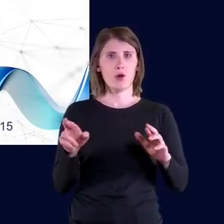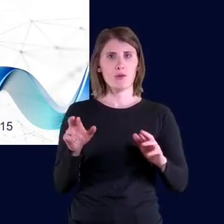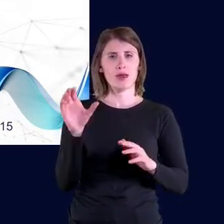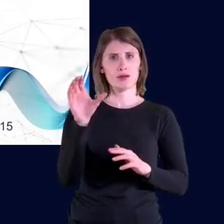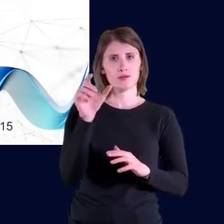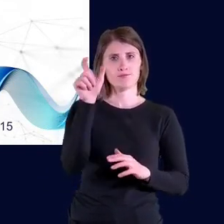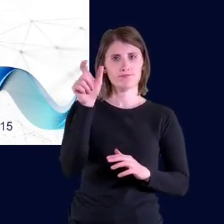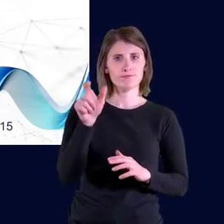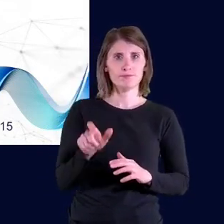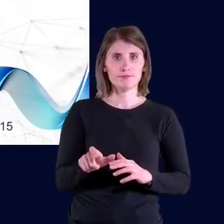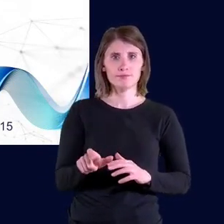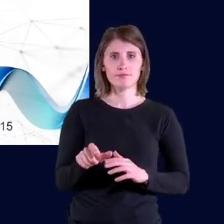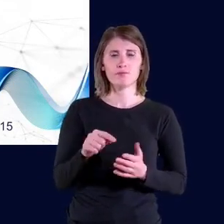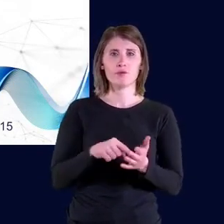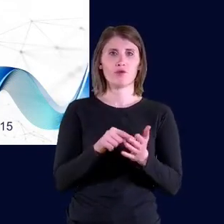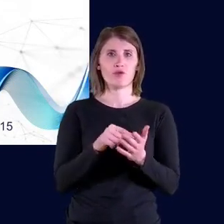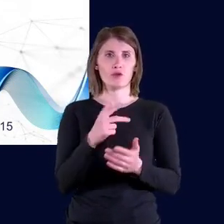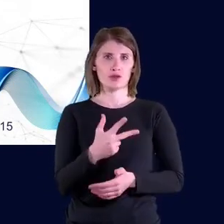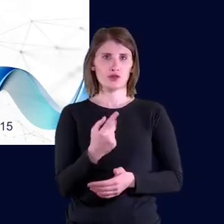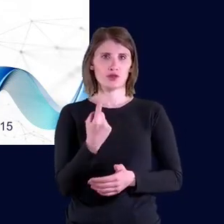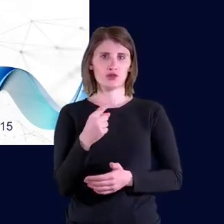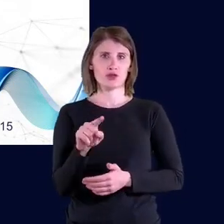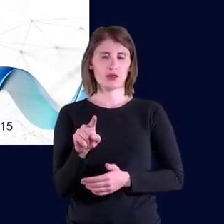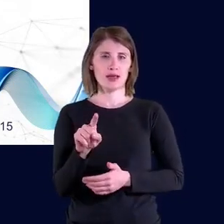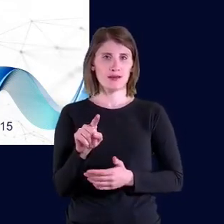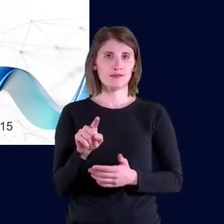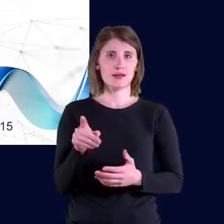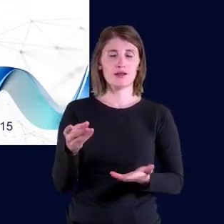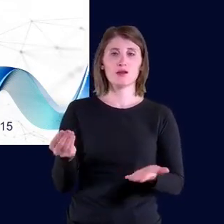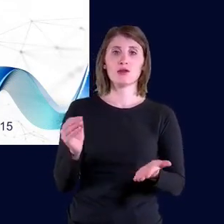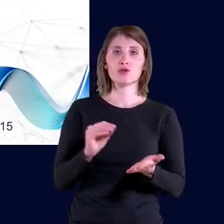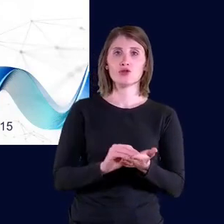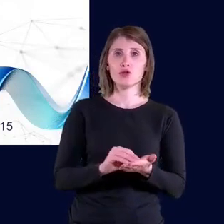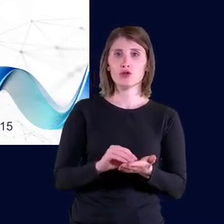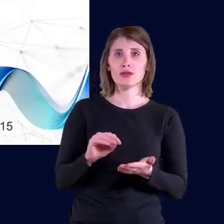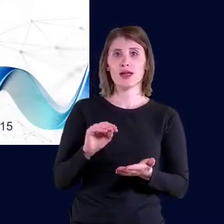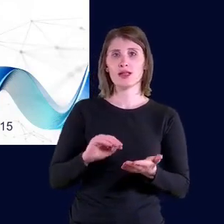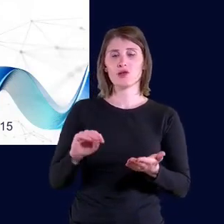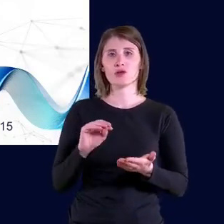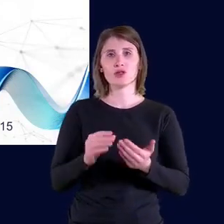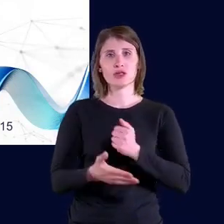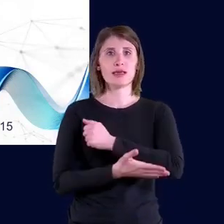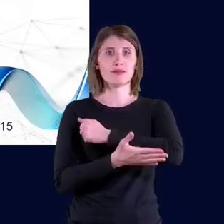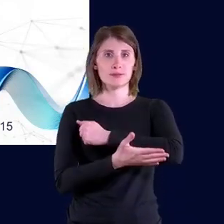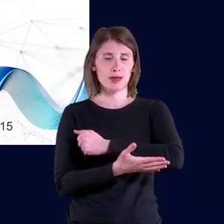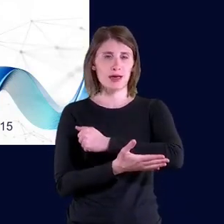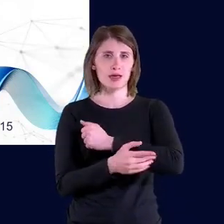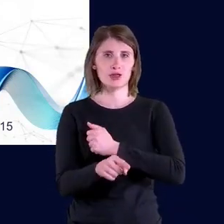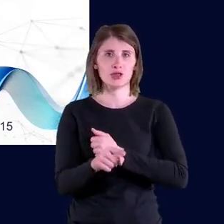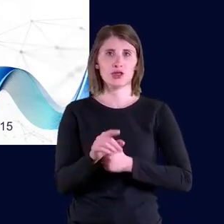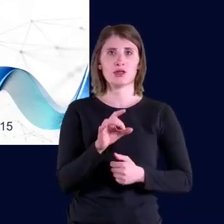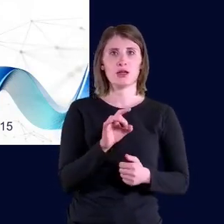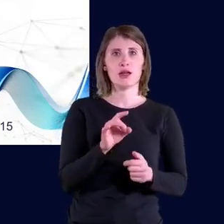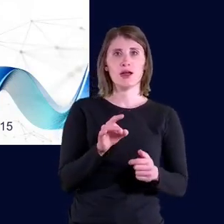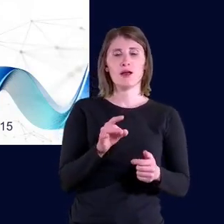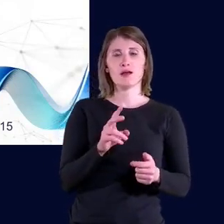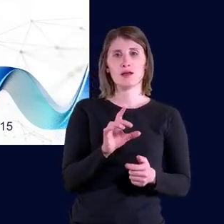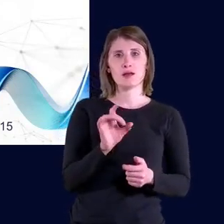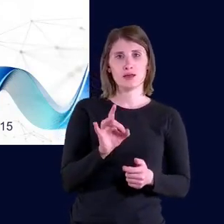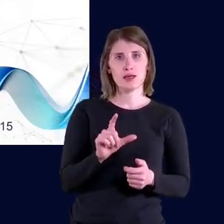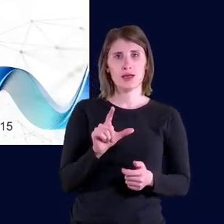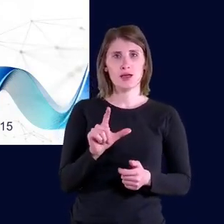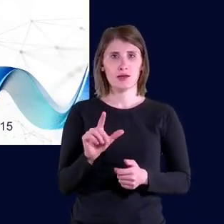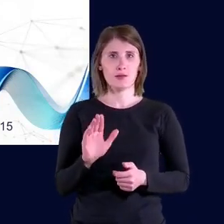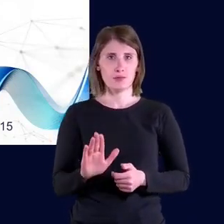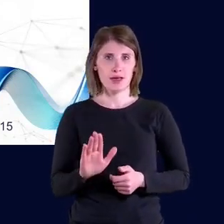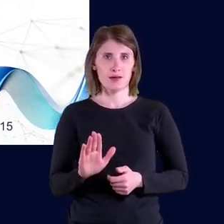postaci 3D dodana została obsługa wsparcie dla formatu glb na potrzeby tego